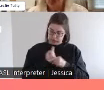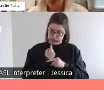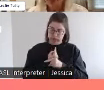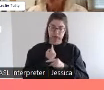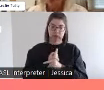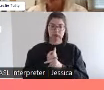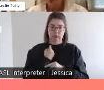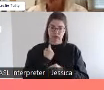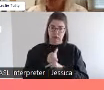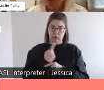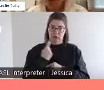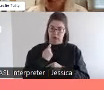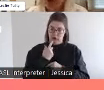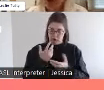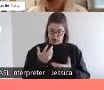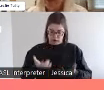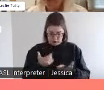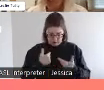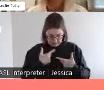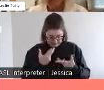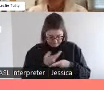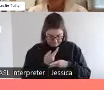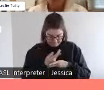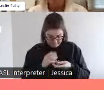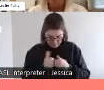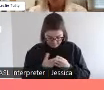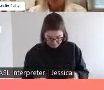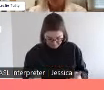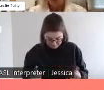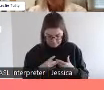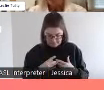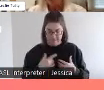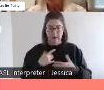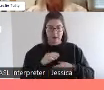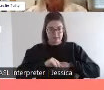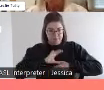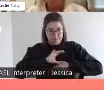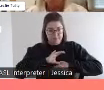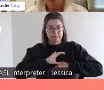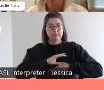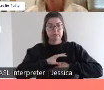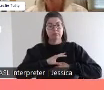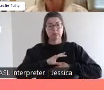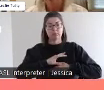une personne neutre. Donc, encourager